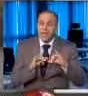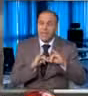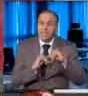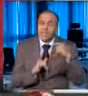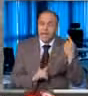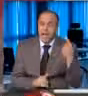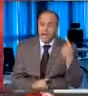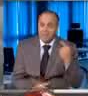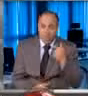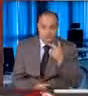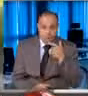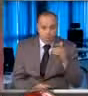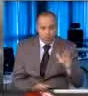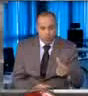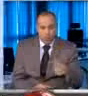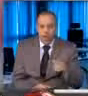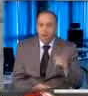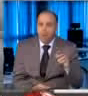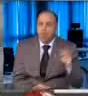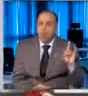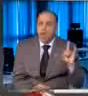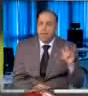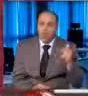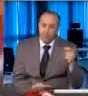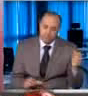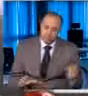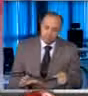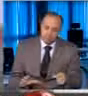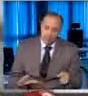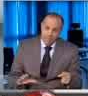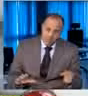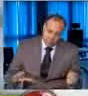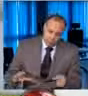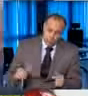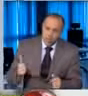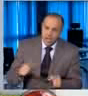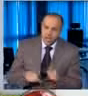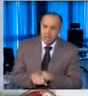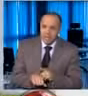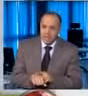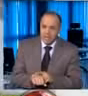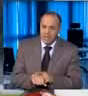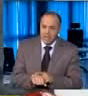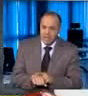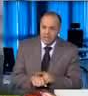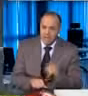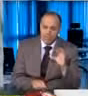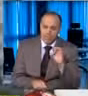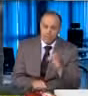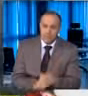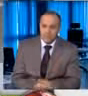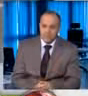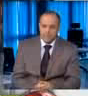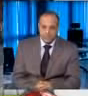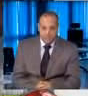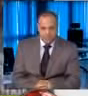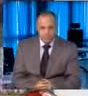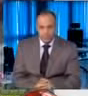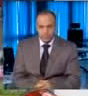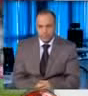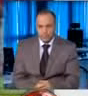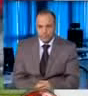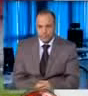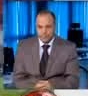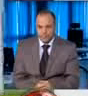العالم. وسجل وهبي الخزري الهدف الوحيد من ضربة جزاء في الدقيقة 50.